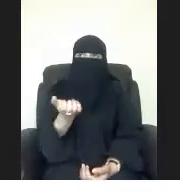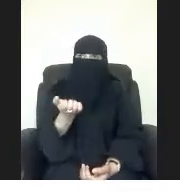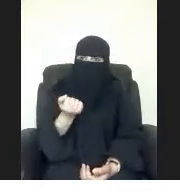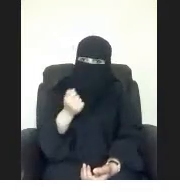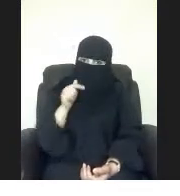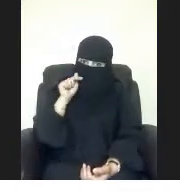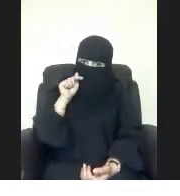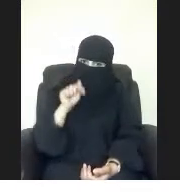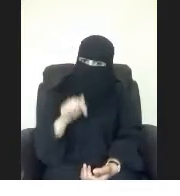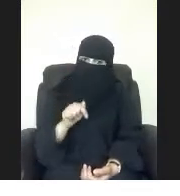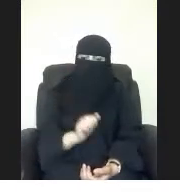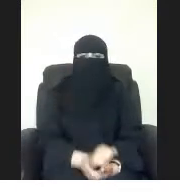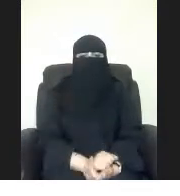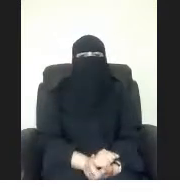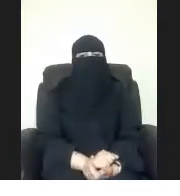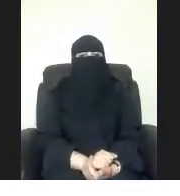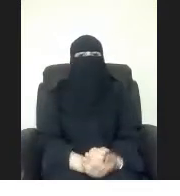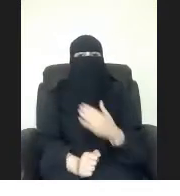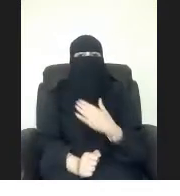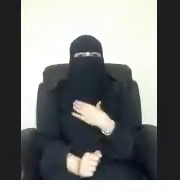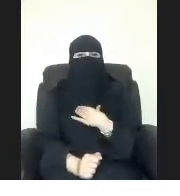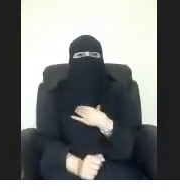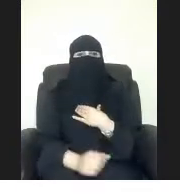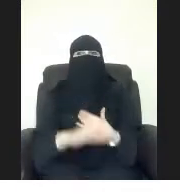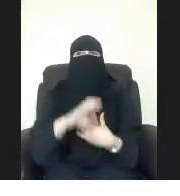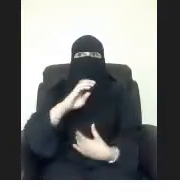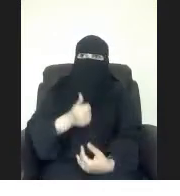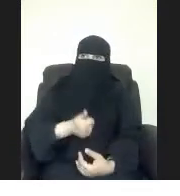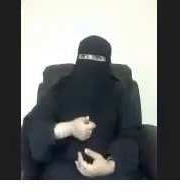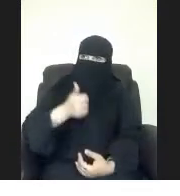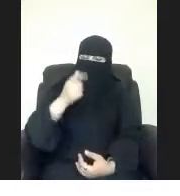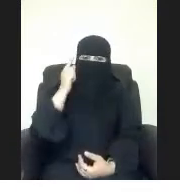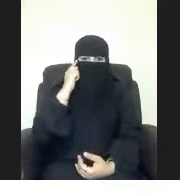أن يقوم المجيب على السؤال